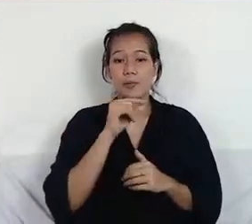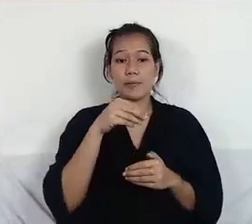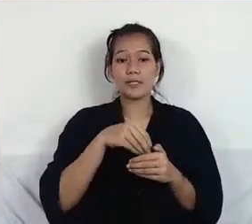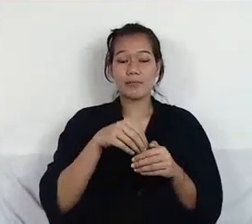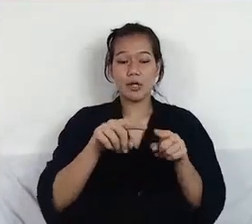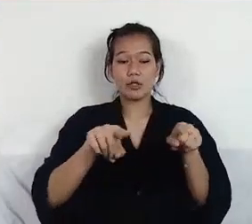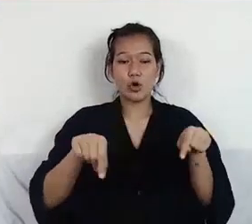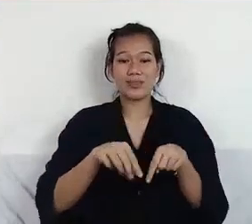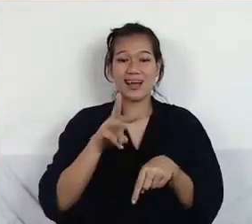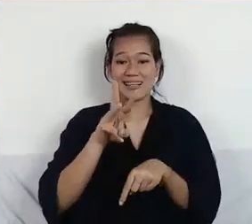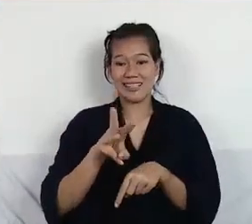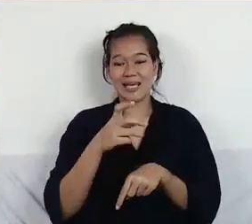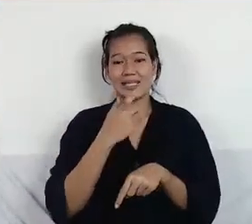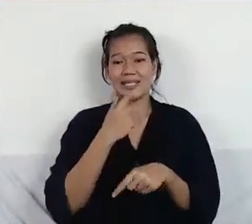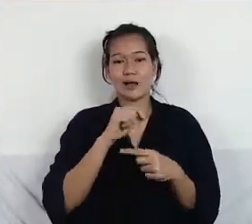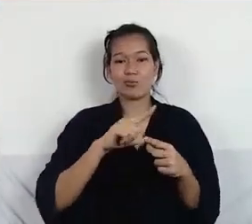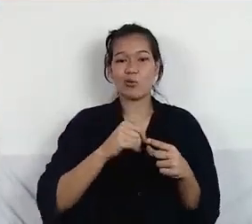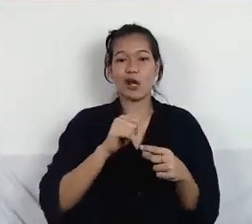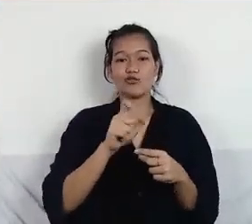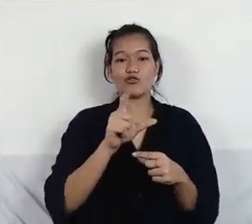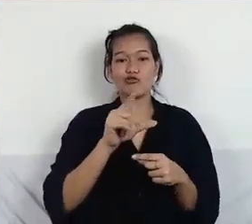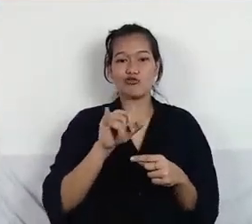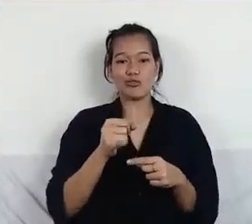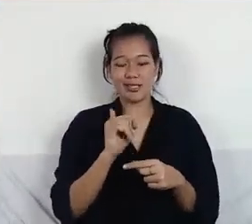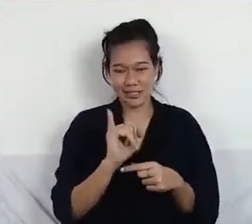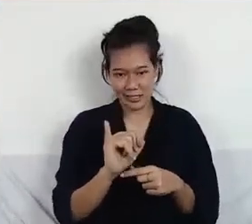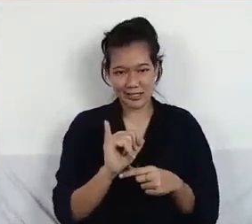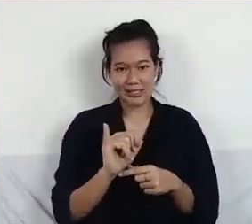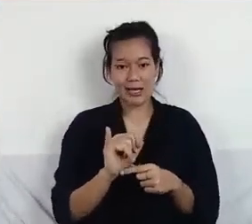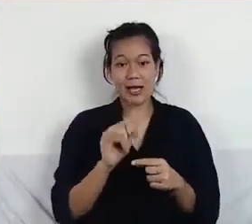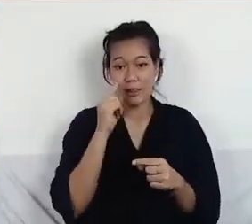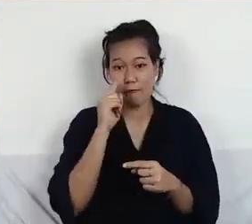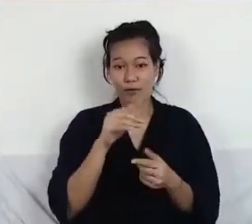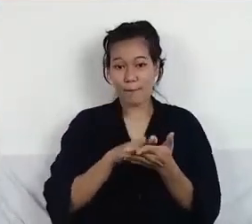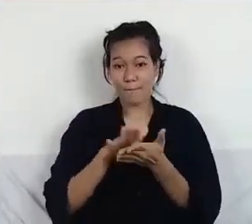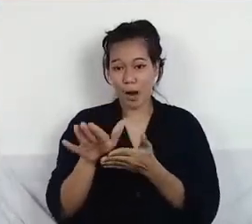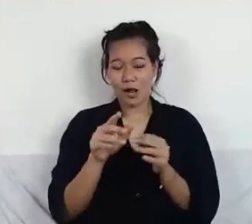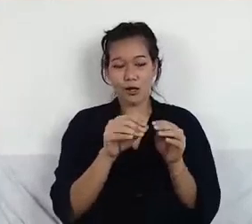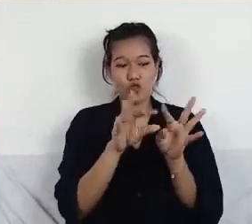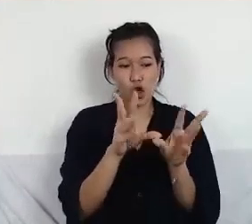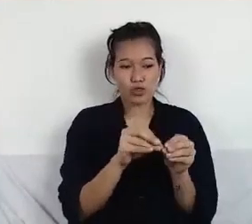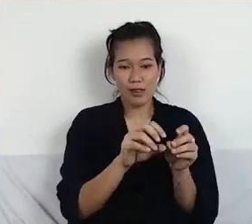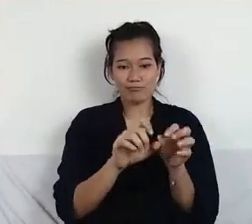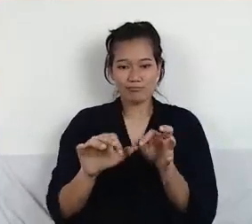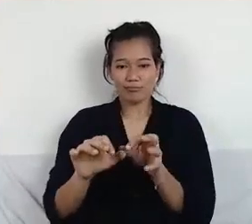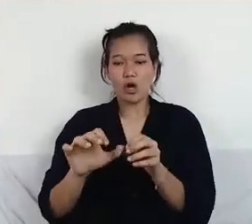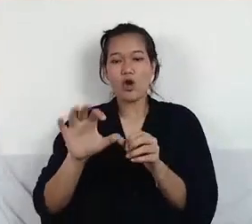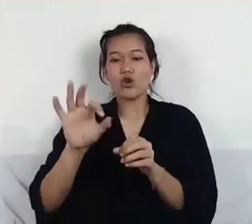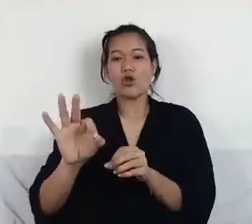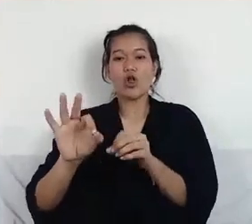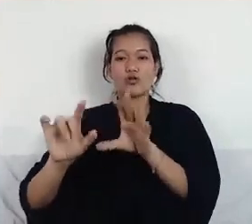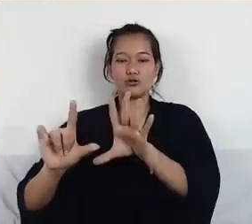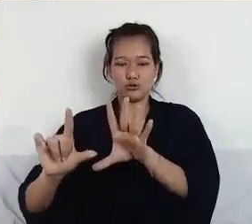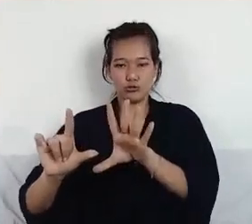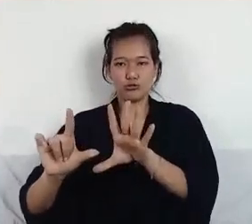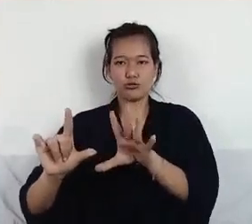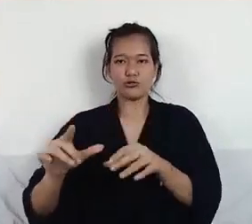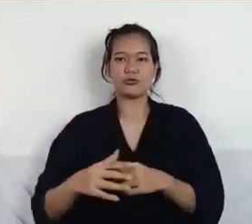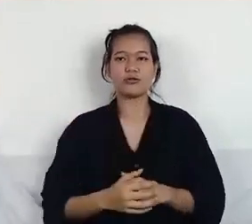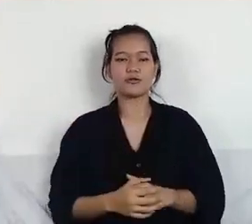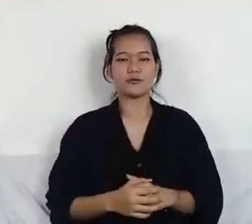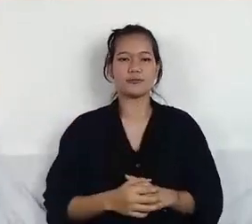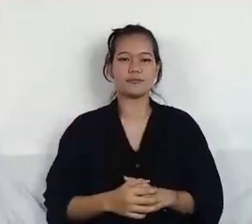ketiga untuk persembahan bulan Juli 2022, agar ditambahkan angka 07 di bagian